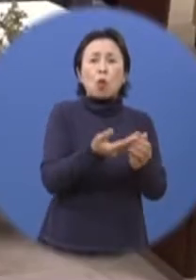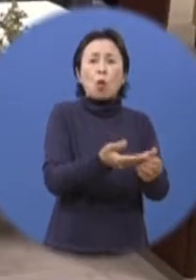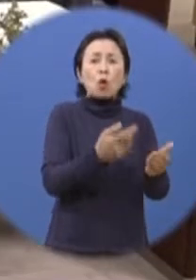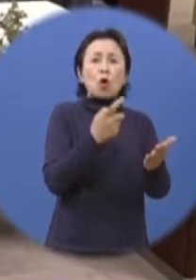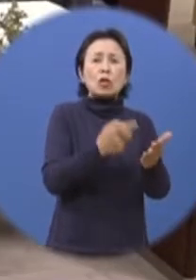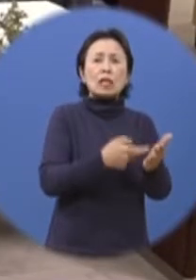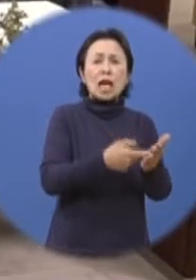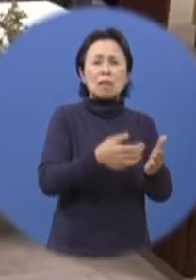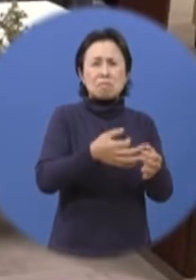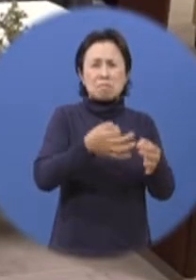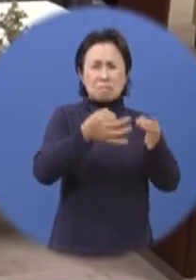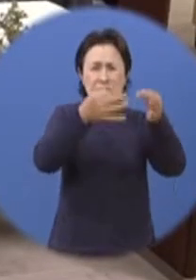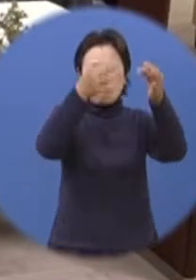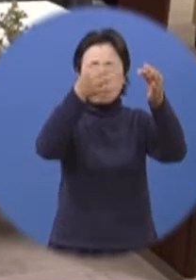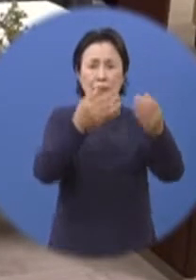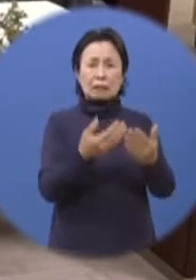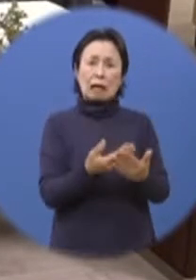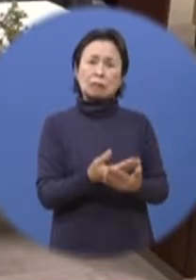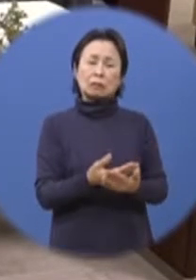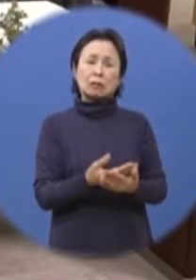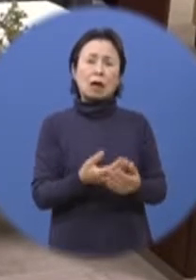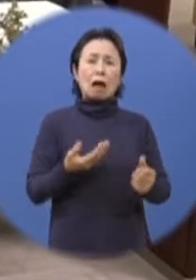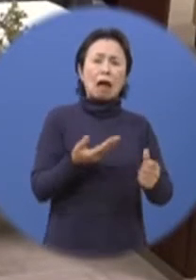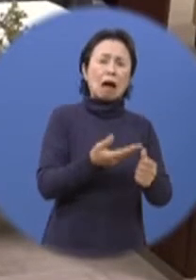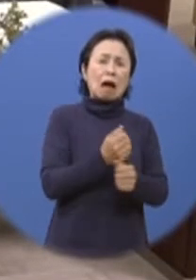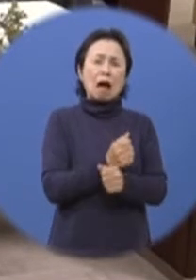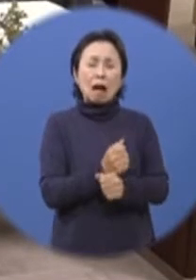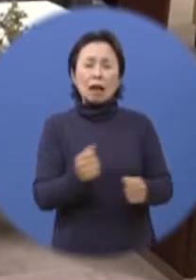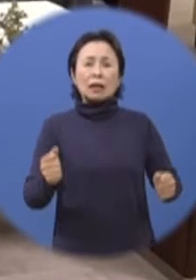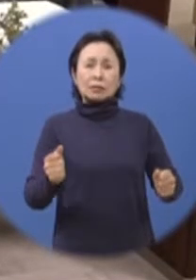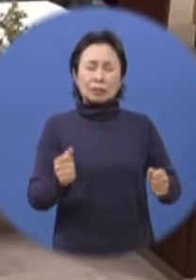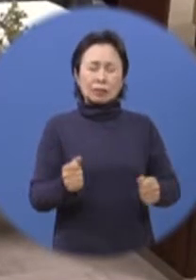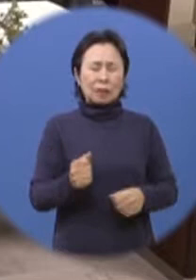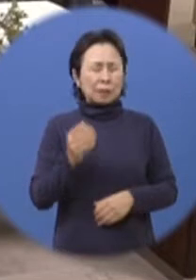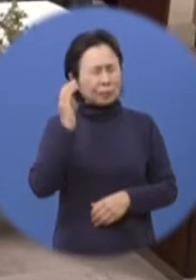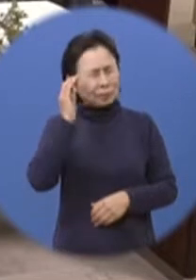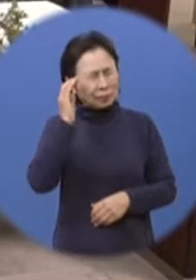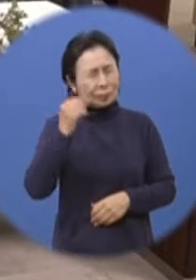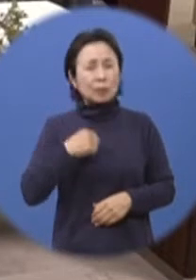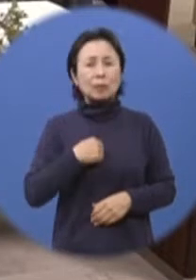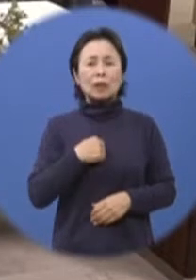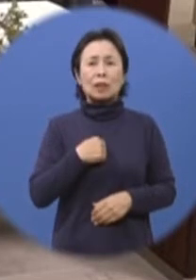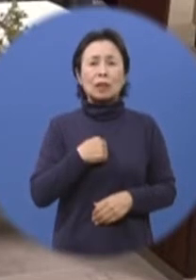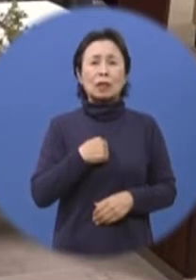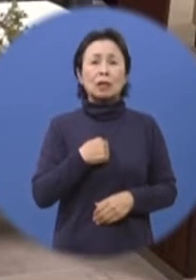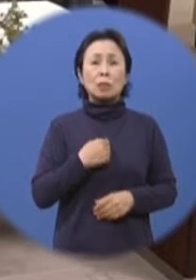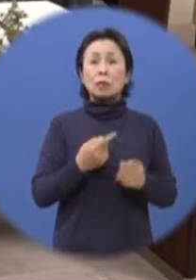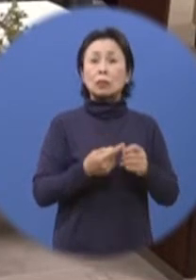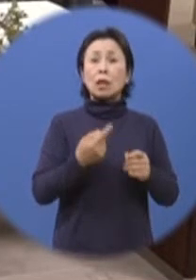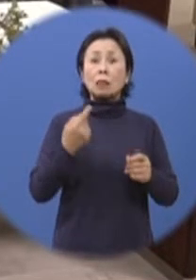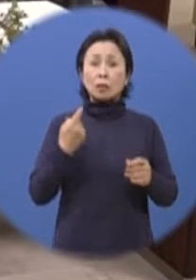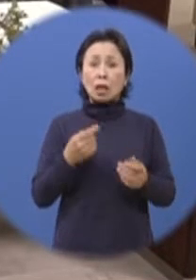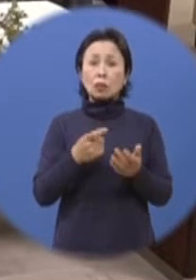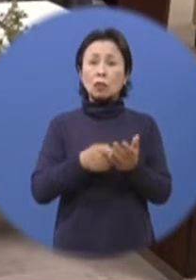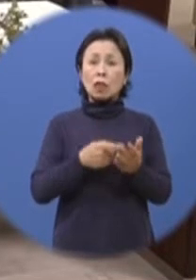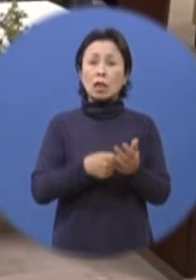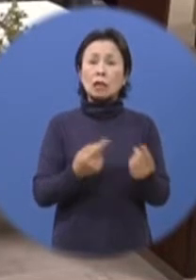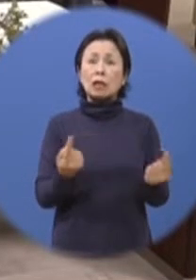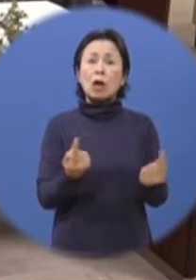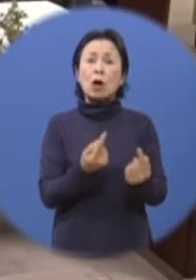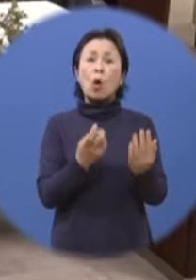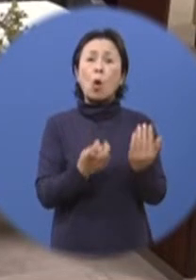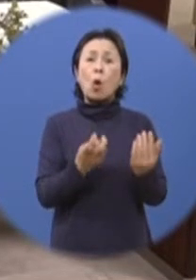ねでもず嘔吐との証言が遅れてるねほんとにごめんなんですが去年ですねあのデー世界性があって